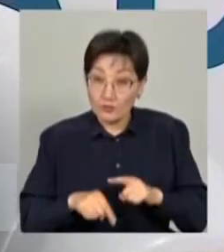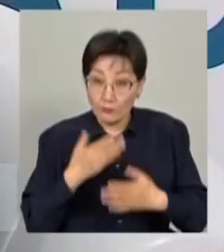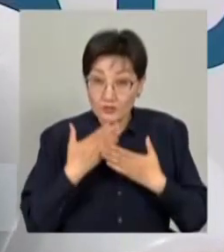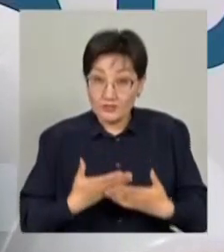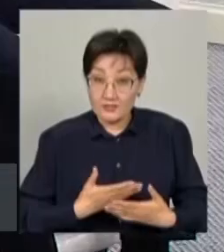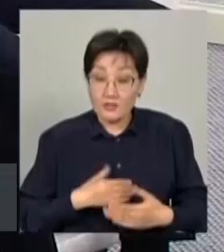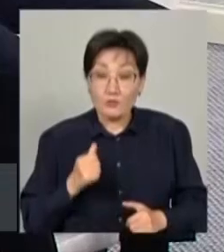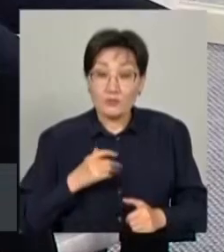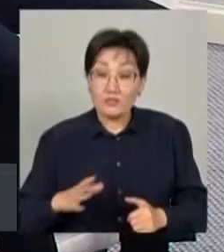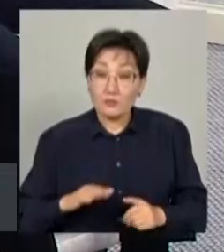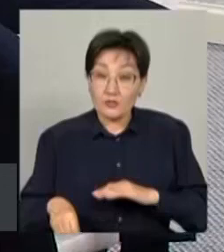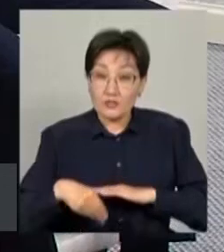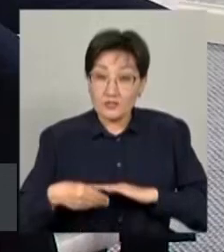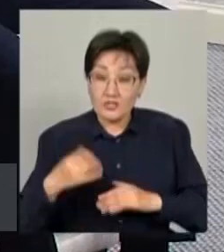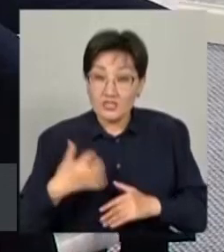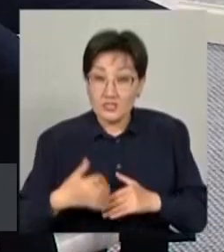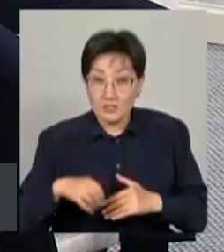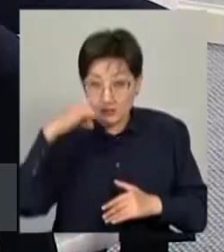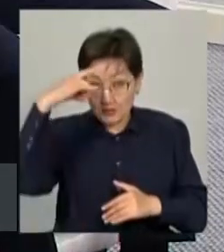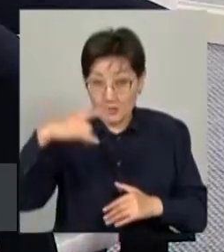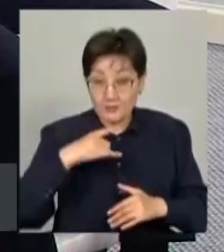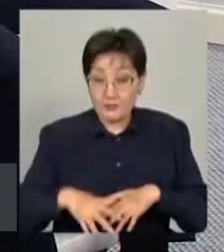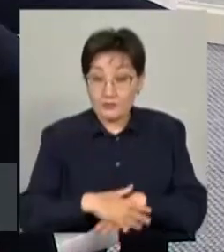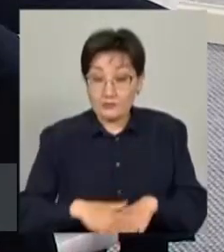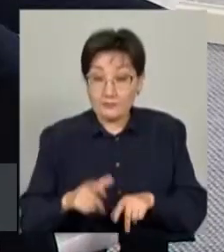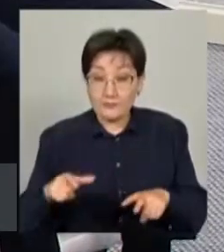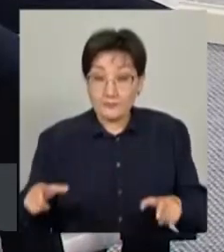и нетерпения к коррупции среди казахстанцев.